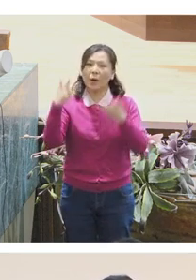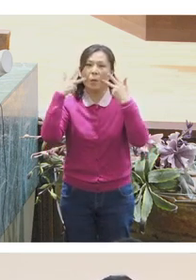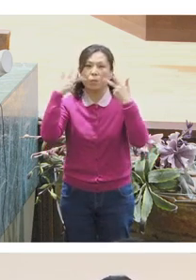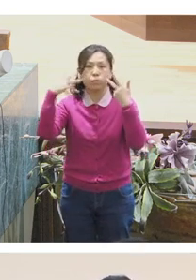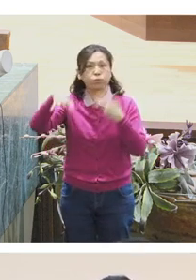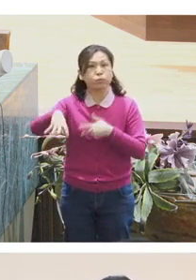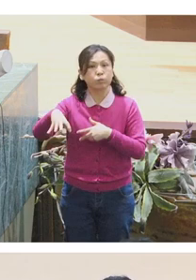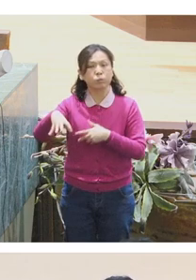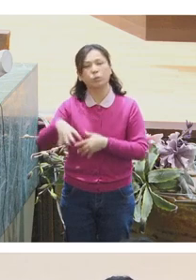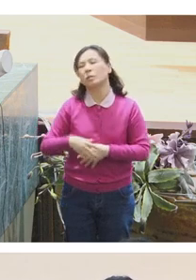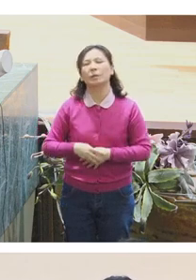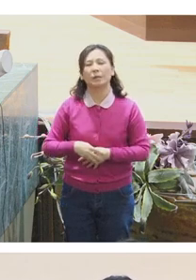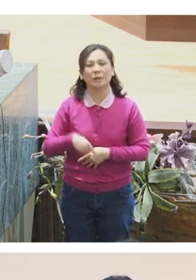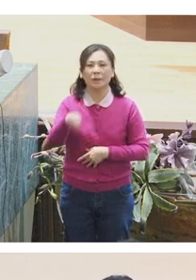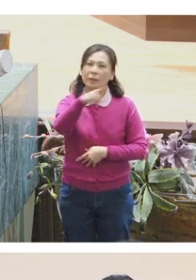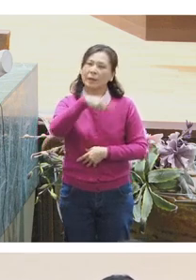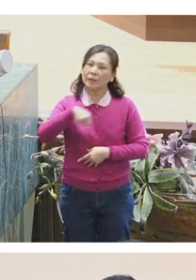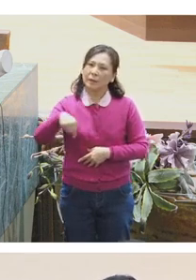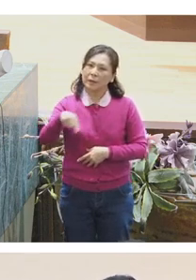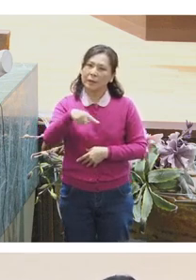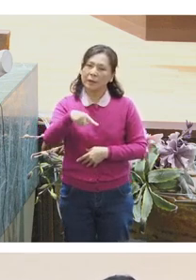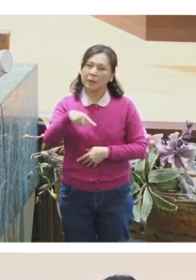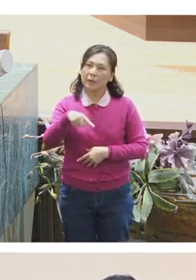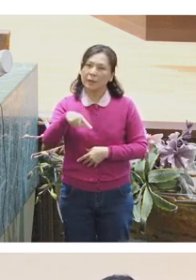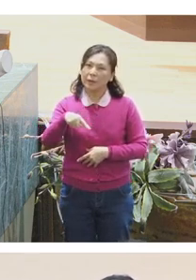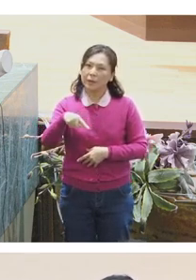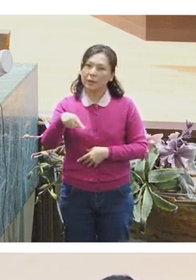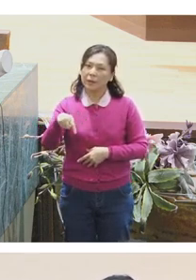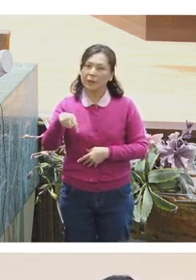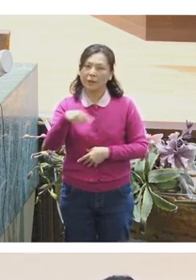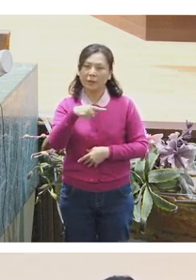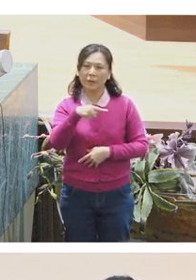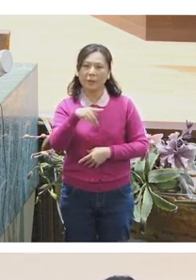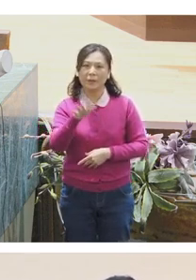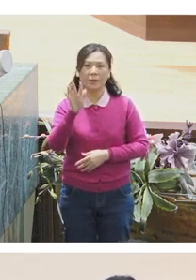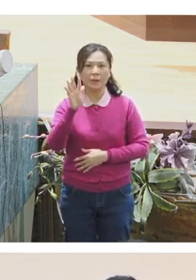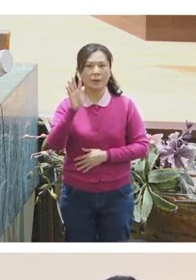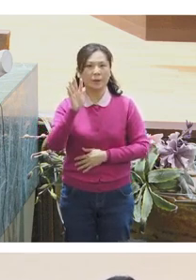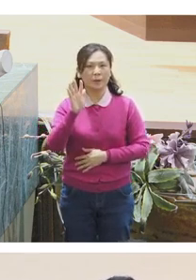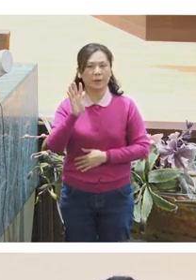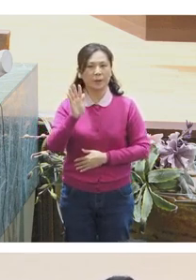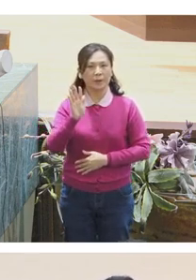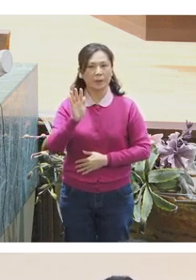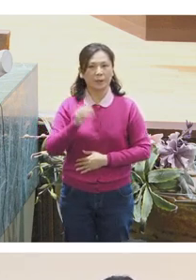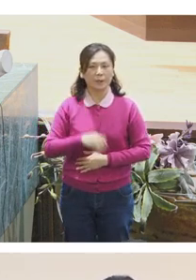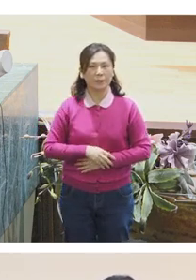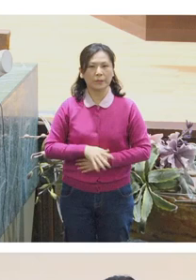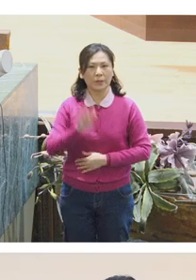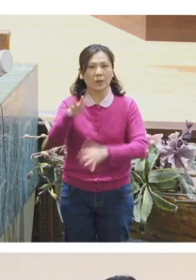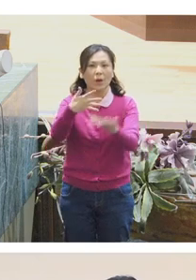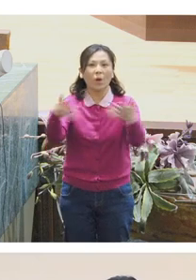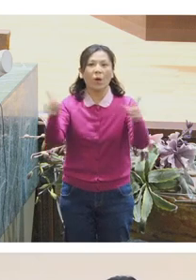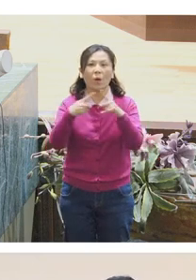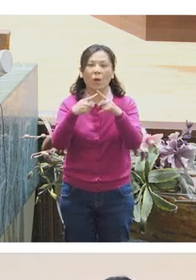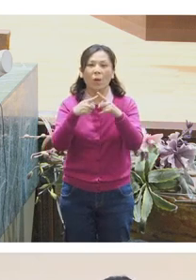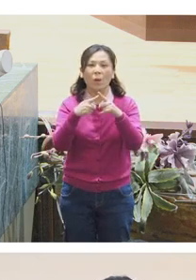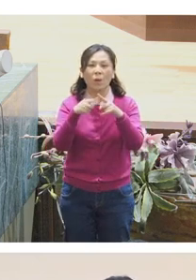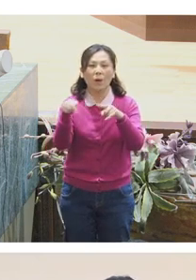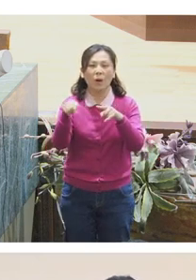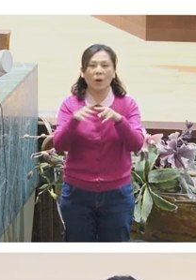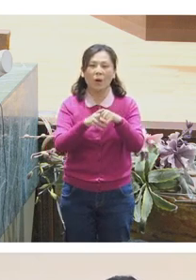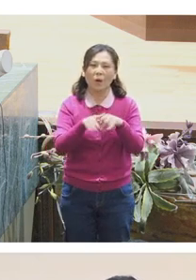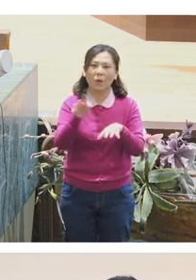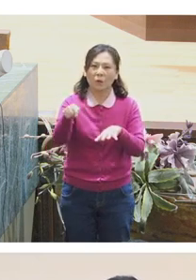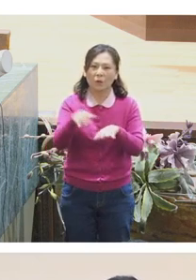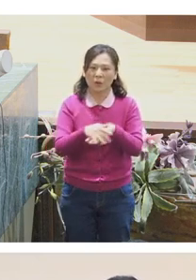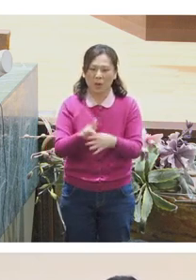们当时这个就是苦花鱼，因为有很多人去捕鱼啊，